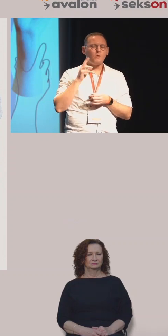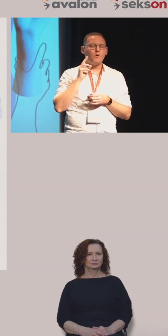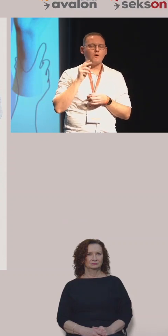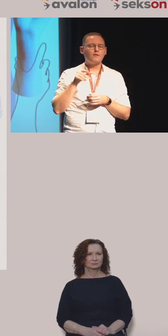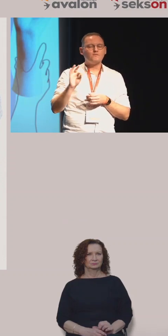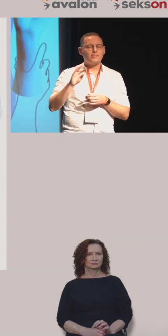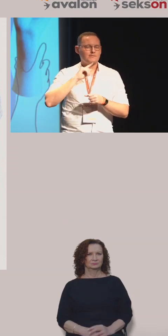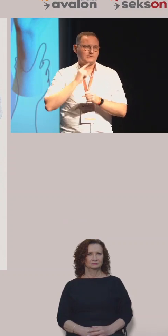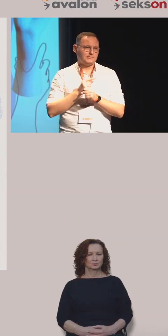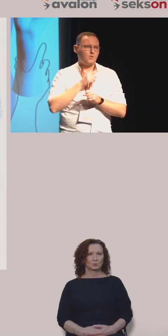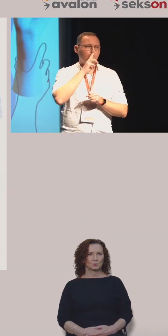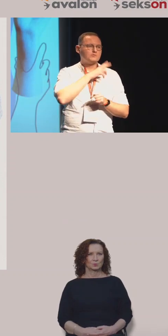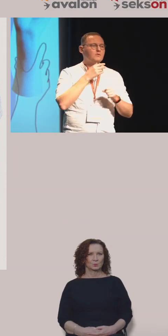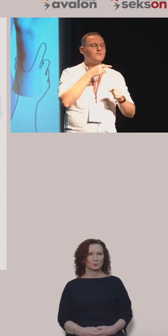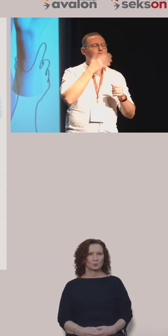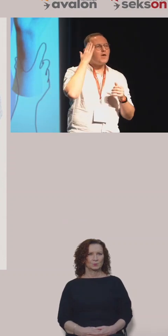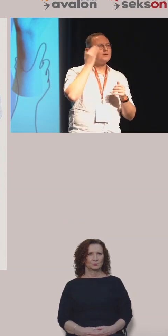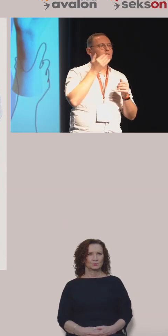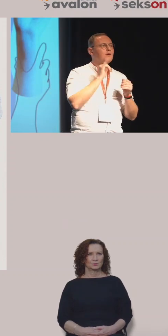tak naprawdę